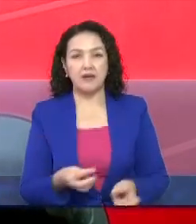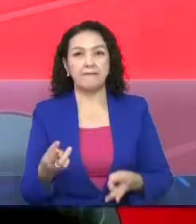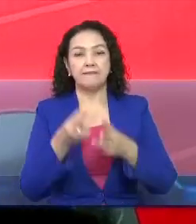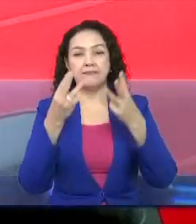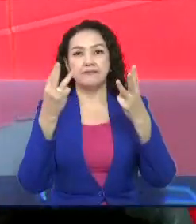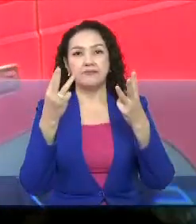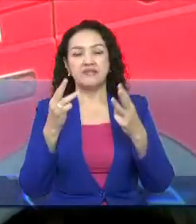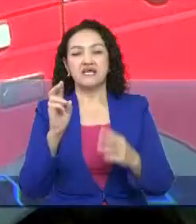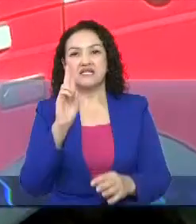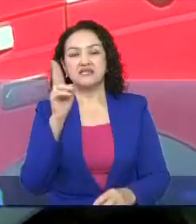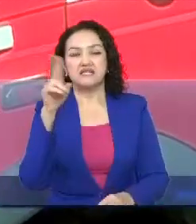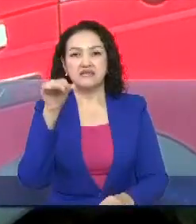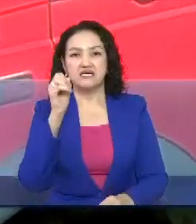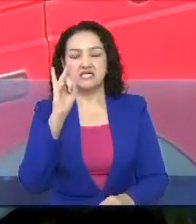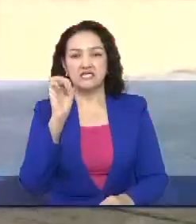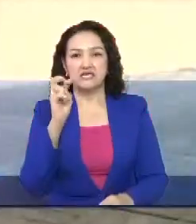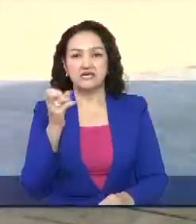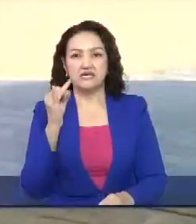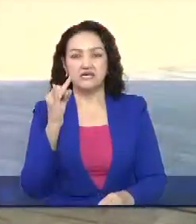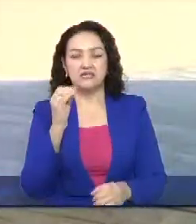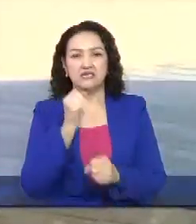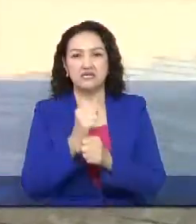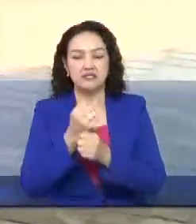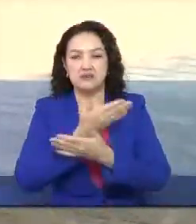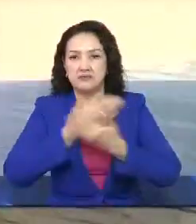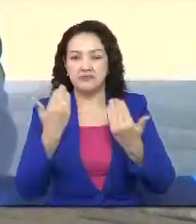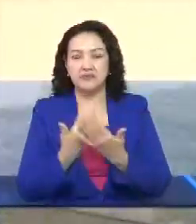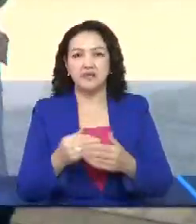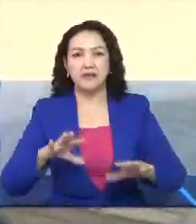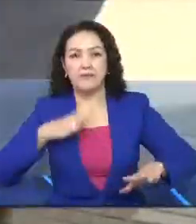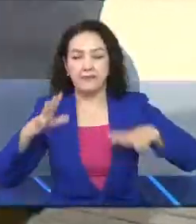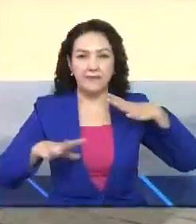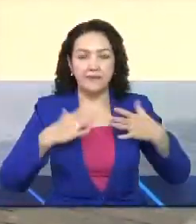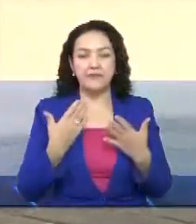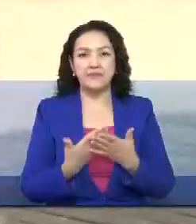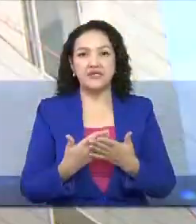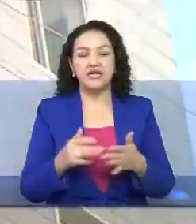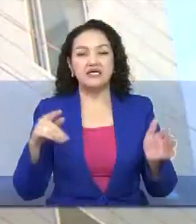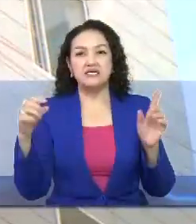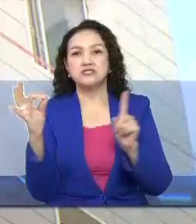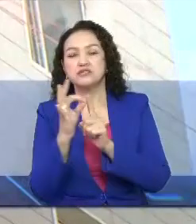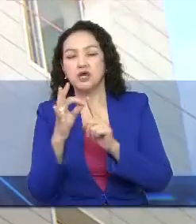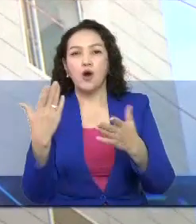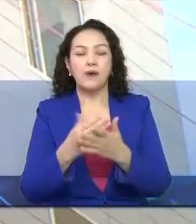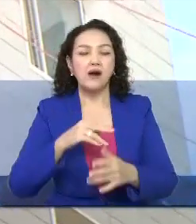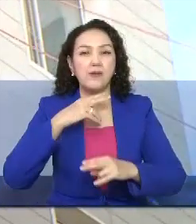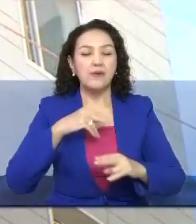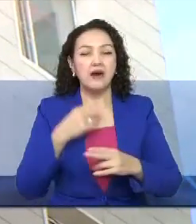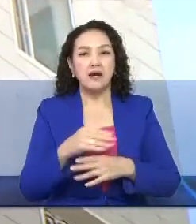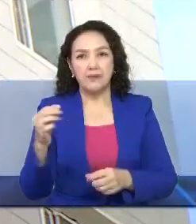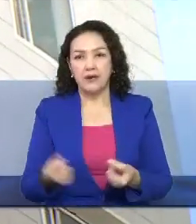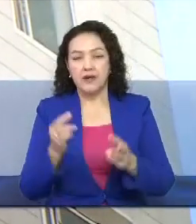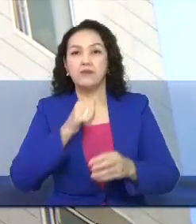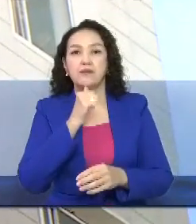пожарные датчики здесь не работают. Как оказалось, тактические учения проводятся не только с целью оттачивания навыков пожарных, но и